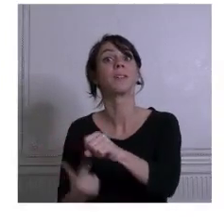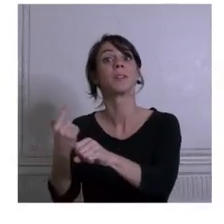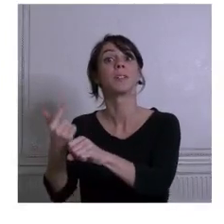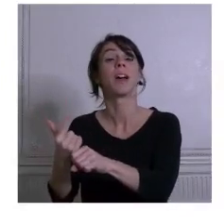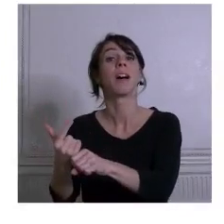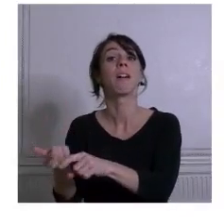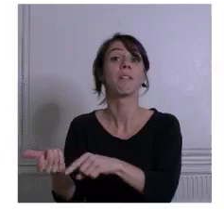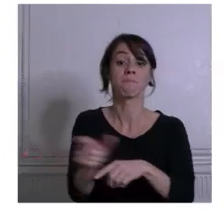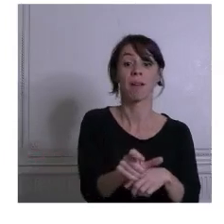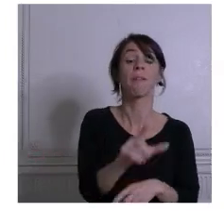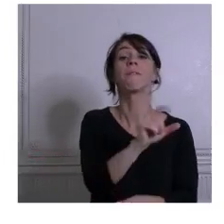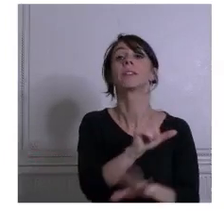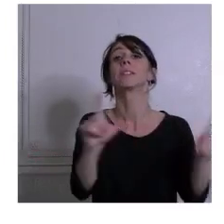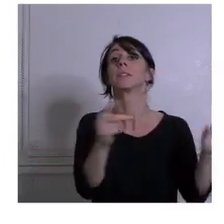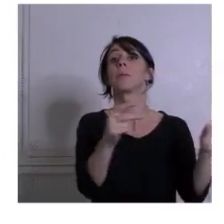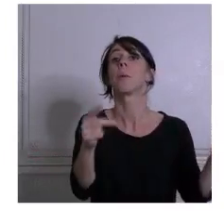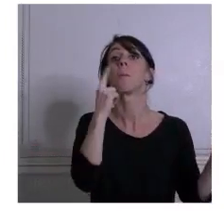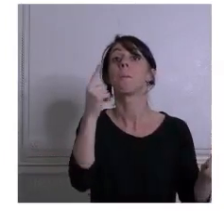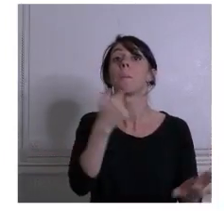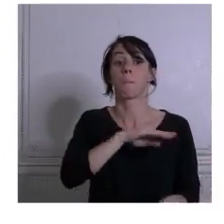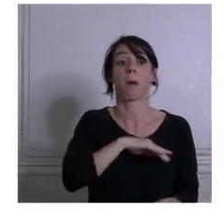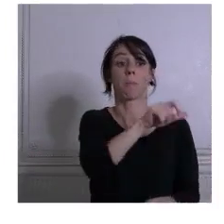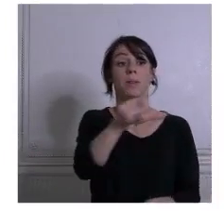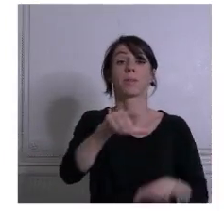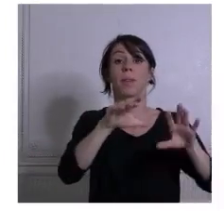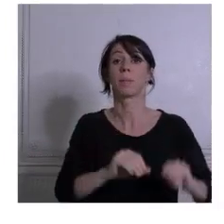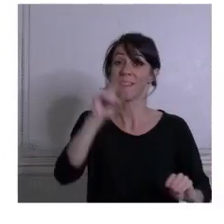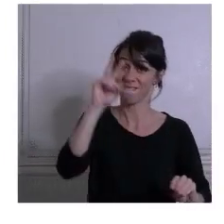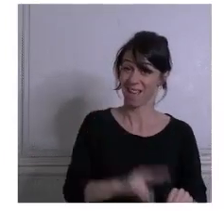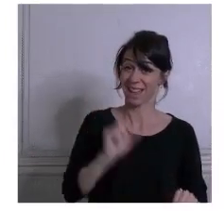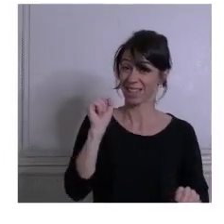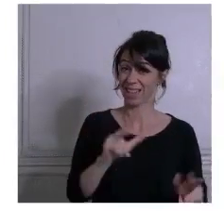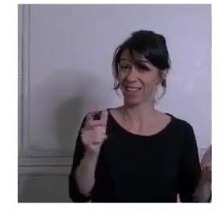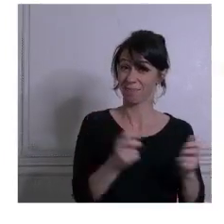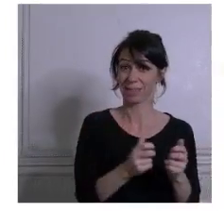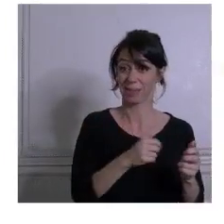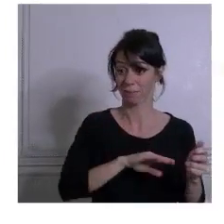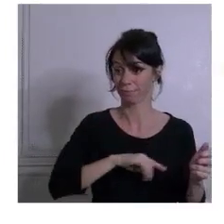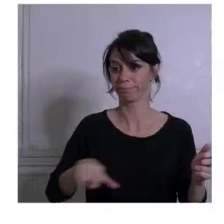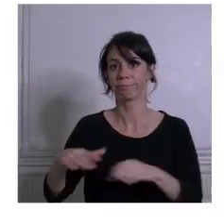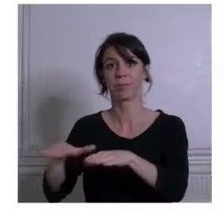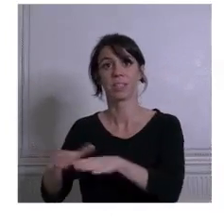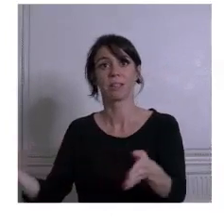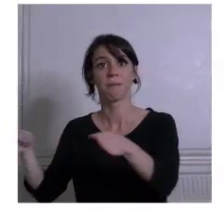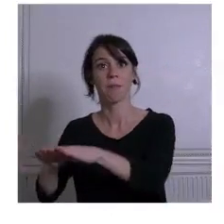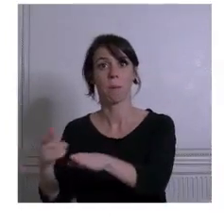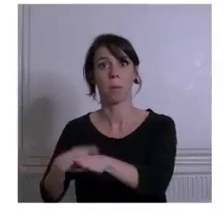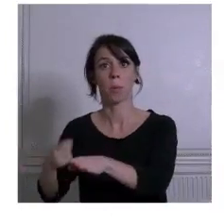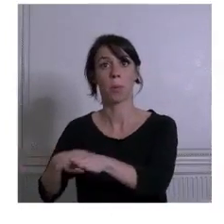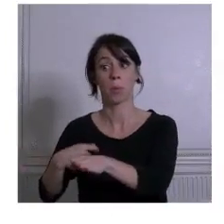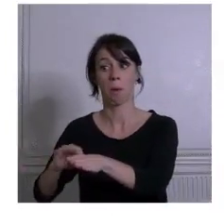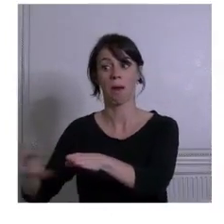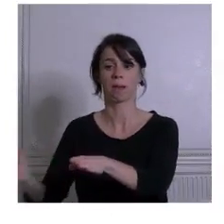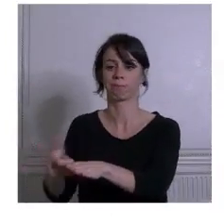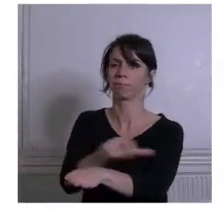2018. Je me souviens fort bien et j'ai relu dernièrement le compte-rendu du conseil municipal de l'époque